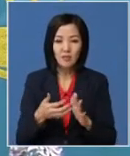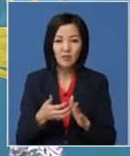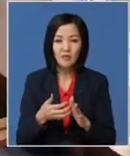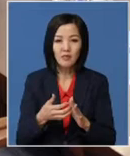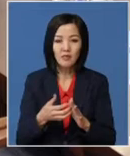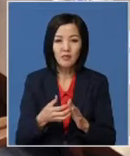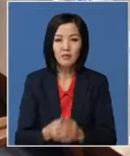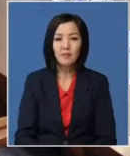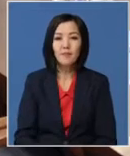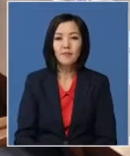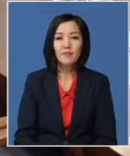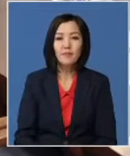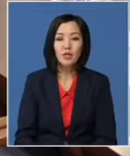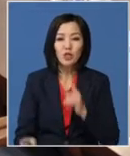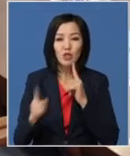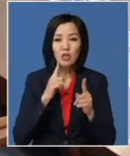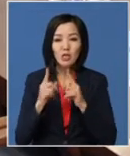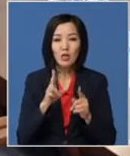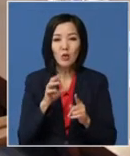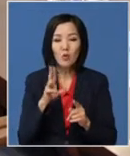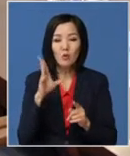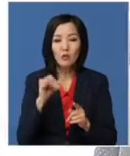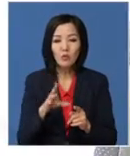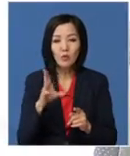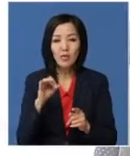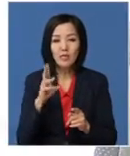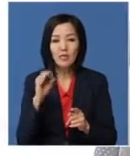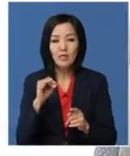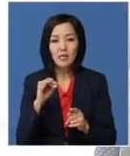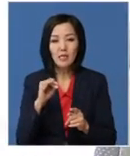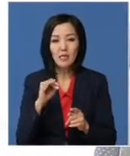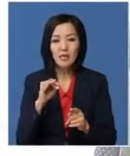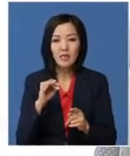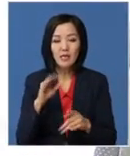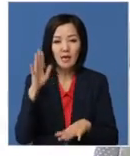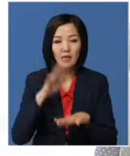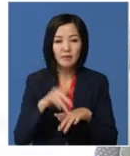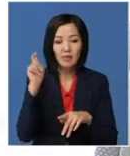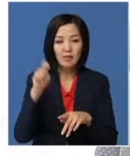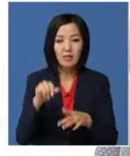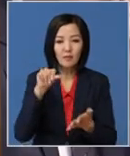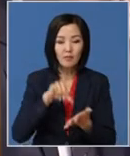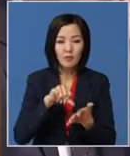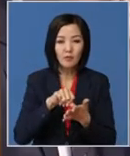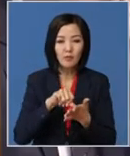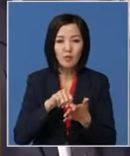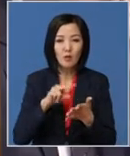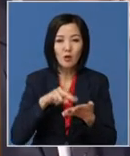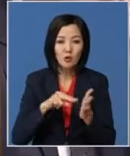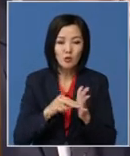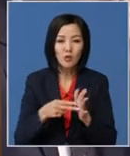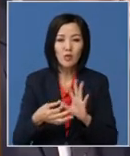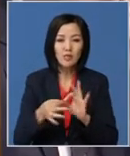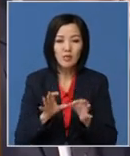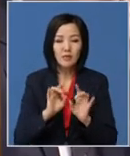жетпейді. Есептік жиында Көксу, Ескелді аудандарының басшылары да келді. Қос өңір басшылары кезек-кезек жоба жоспарларын тәппіштеп